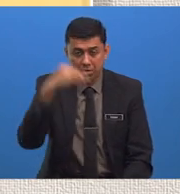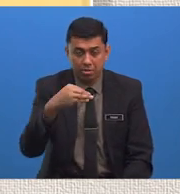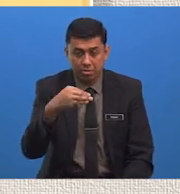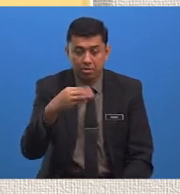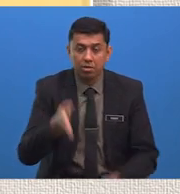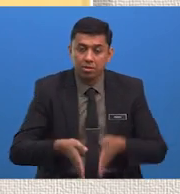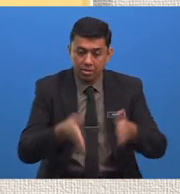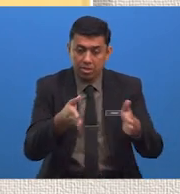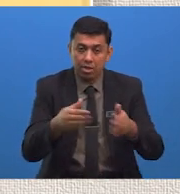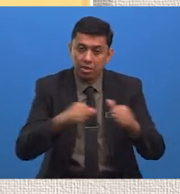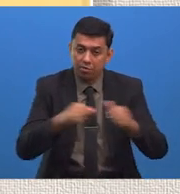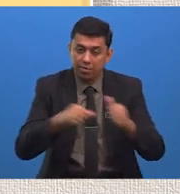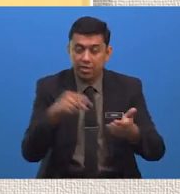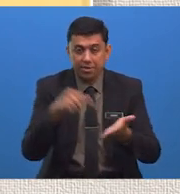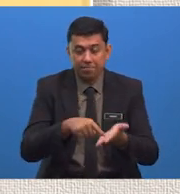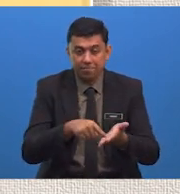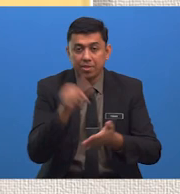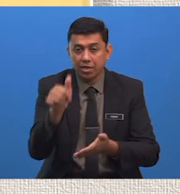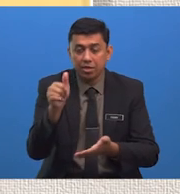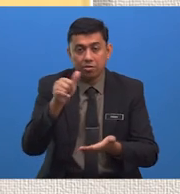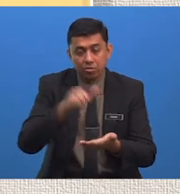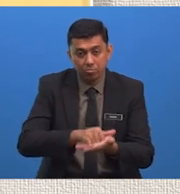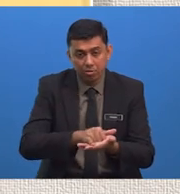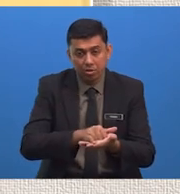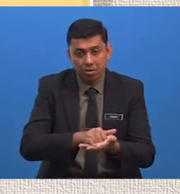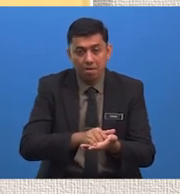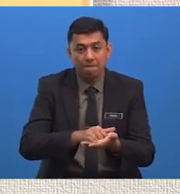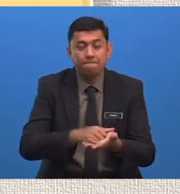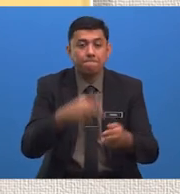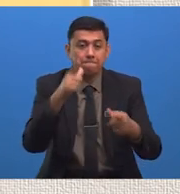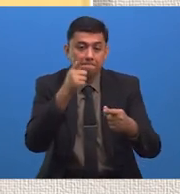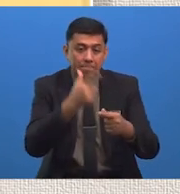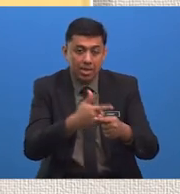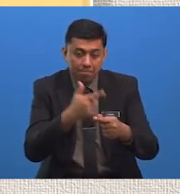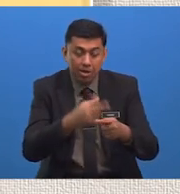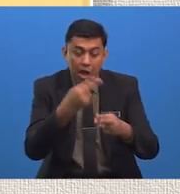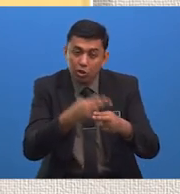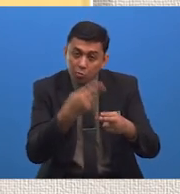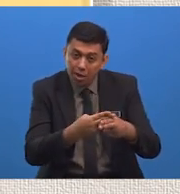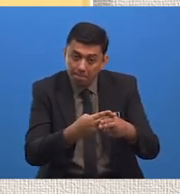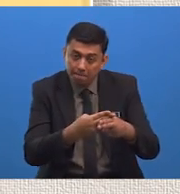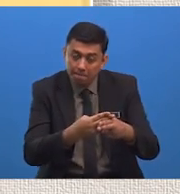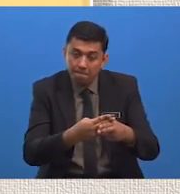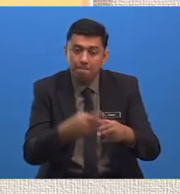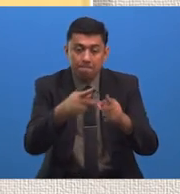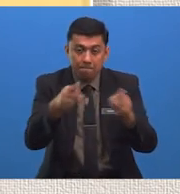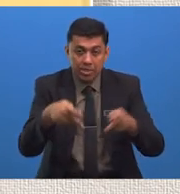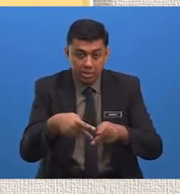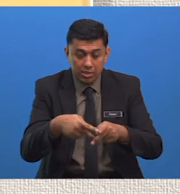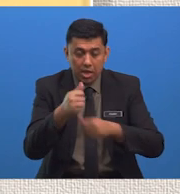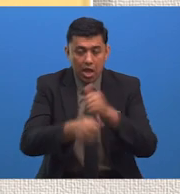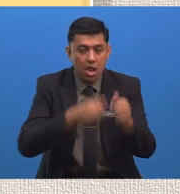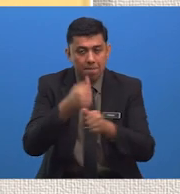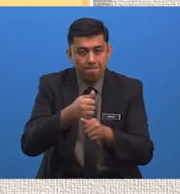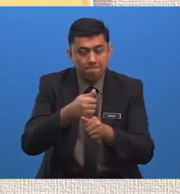mari jalankan aktiviti ini, iaitu melabel kedudukan peta kerajaan alam Melayu.